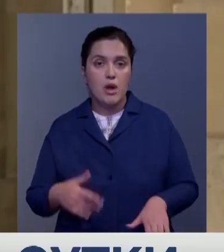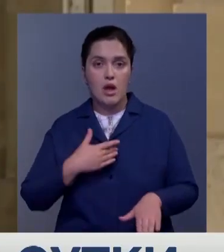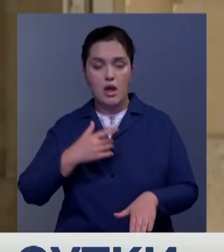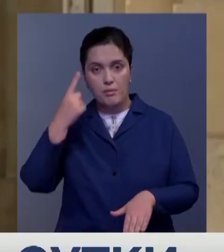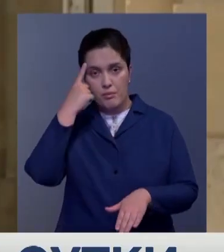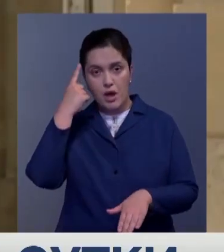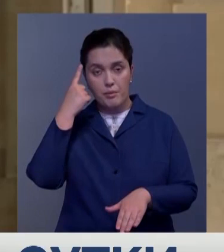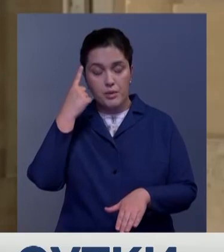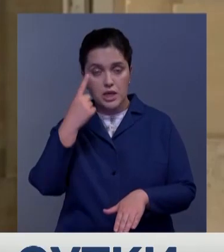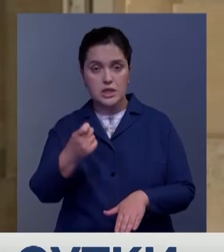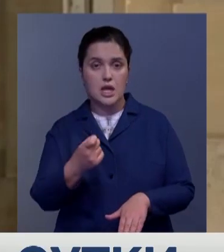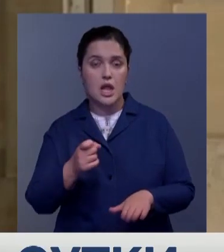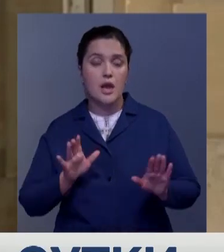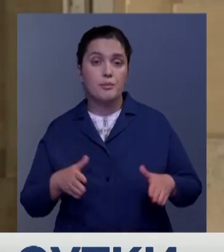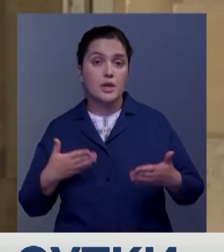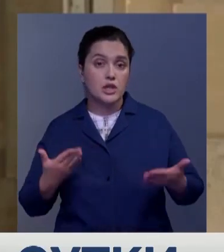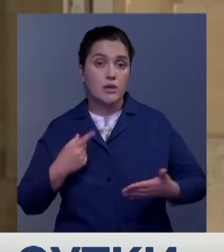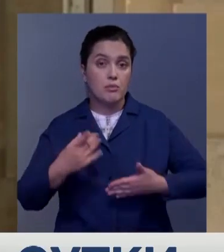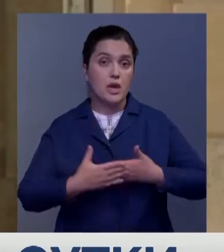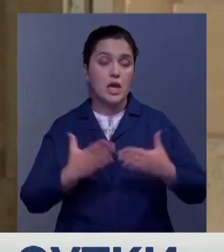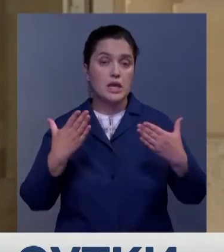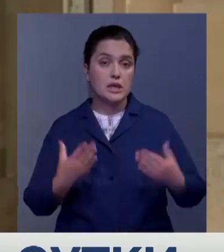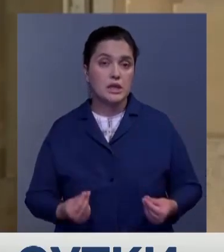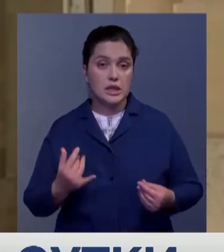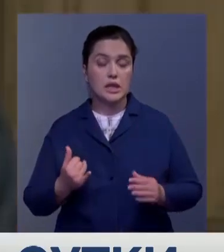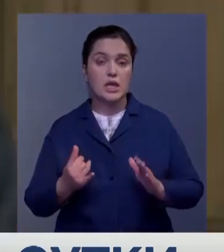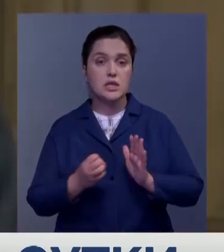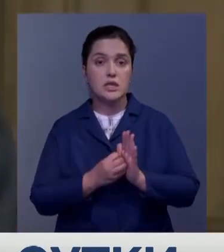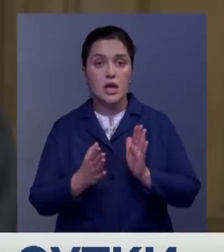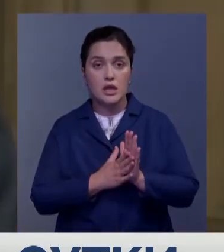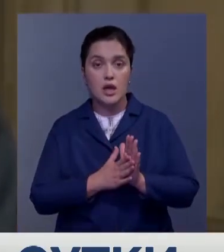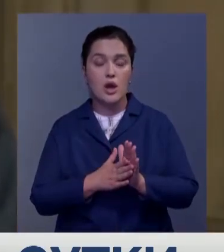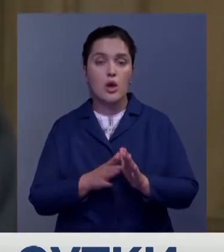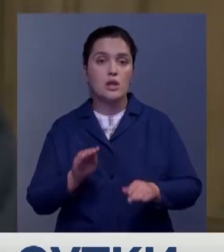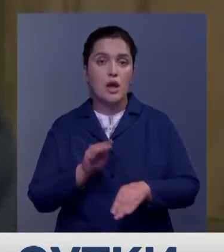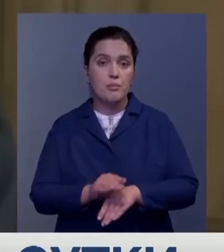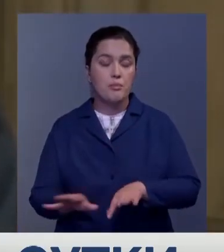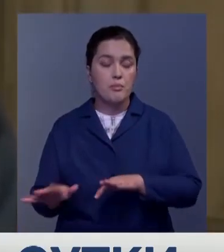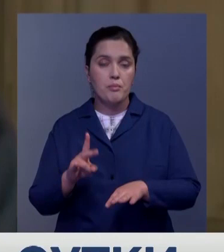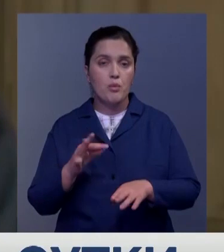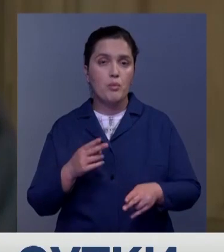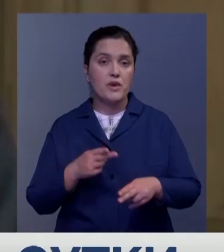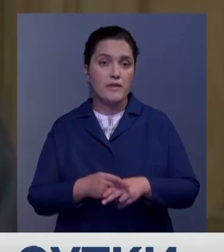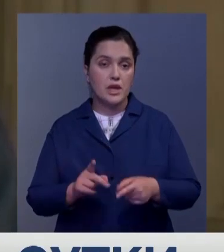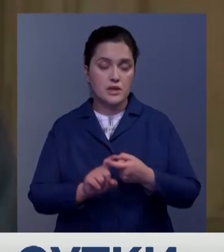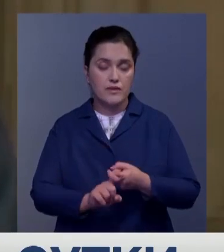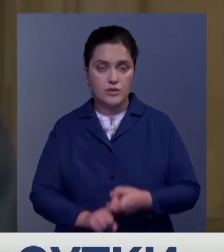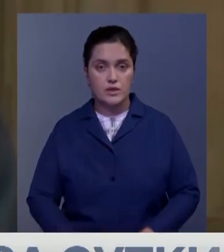попросил префектов предложить в ближайшие дни и согласовать комплекс дополнительных мер по профилактике вируса.